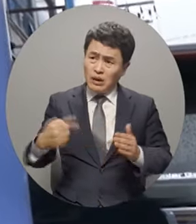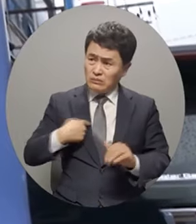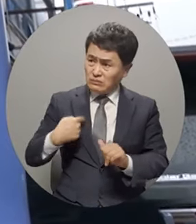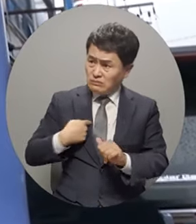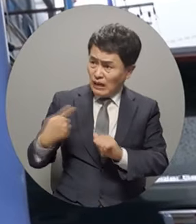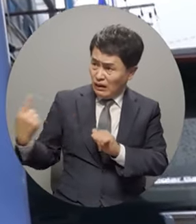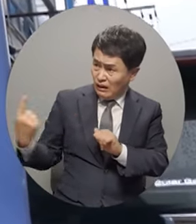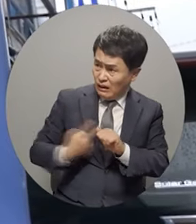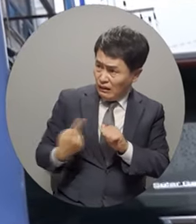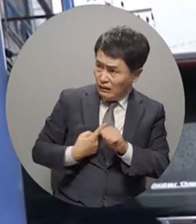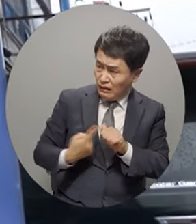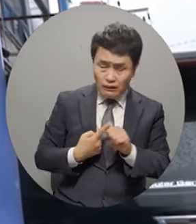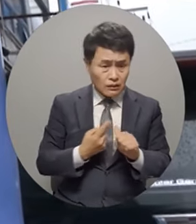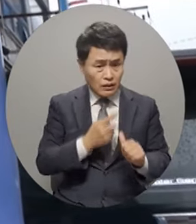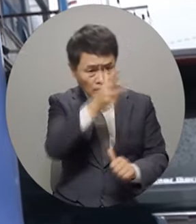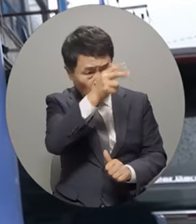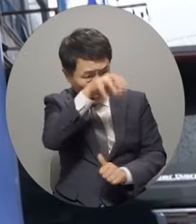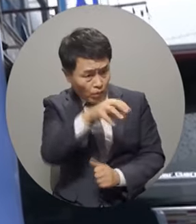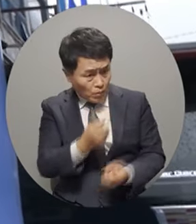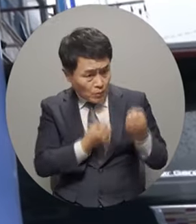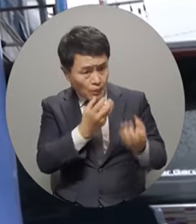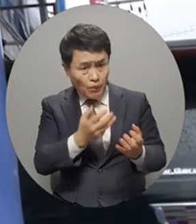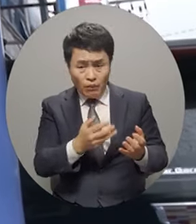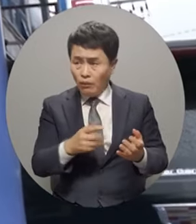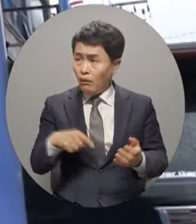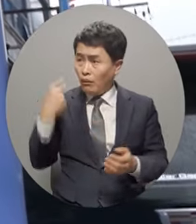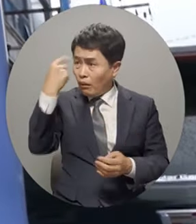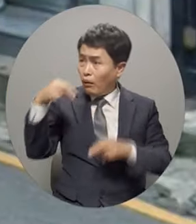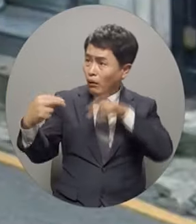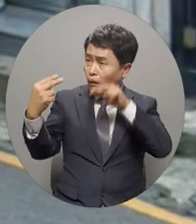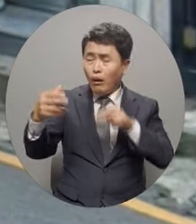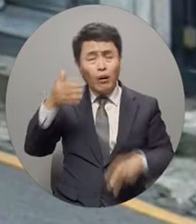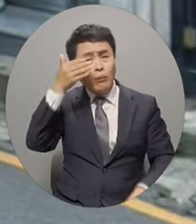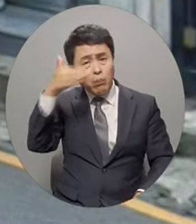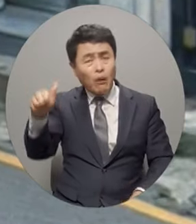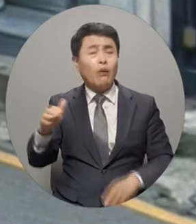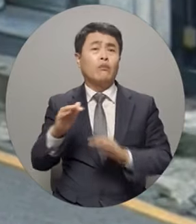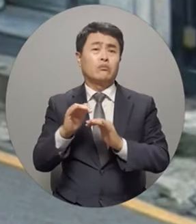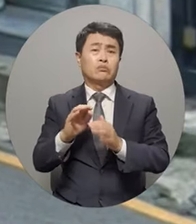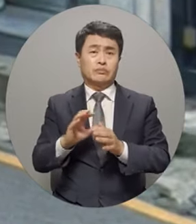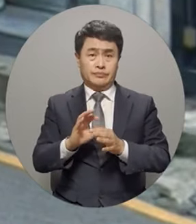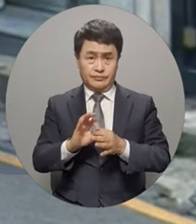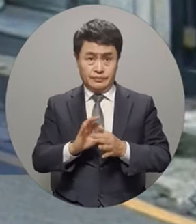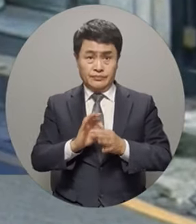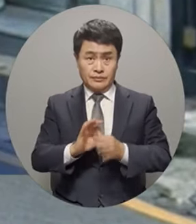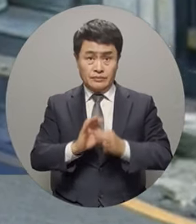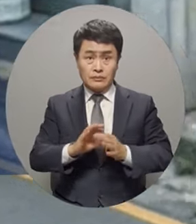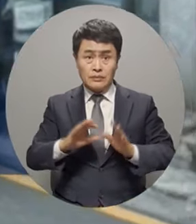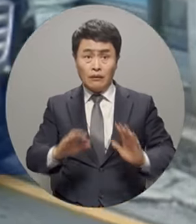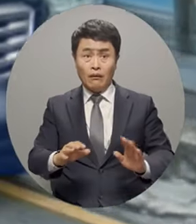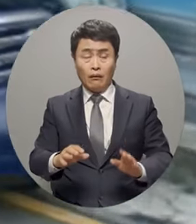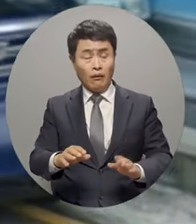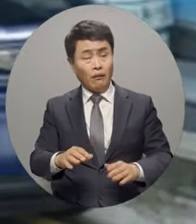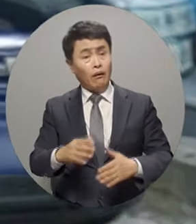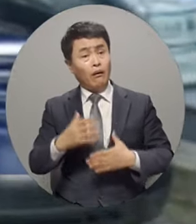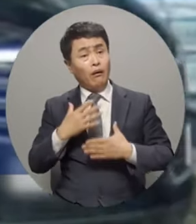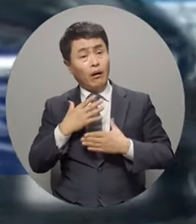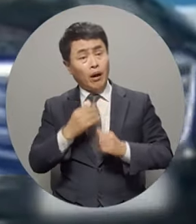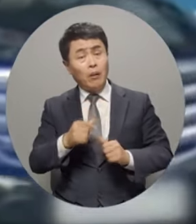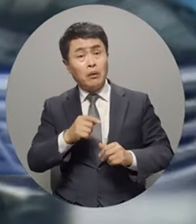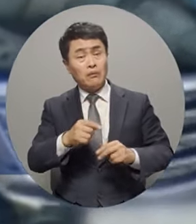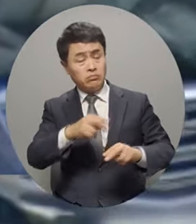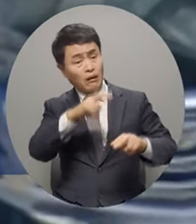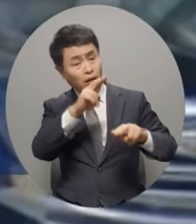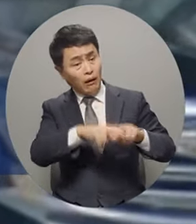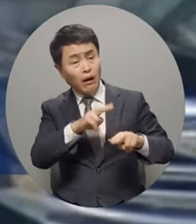해치려 했다고 진술했지만 서로 전혀 모르는 사이인 것으로 드러났습니다. 그냥 태연하게 저기 앉아 계시더라고. 그런